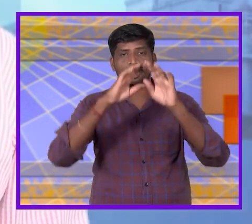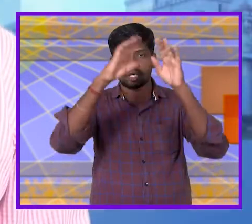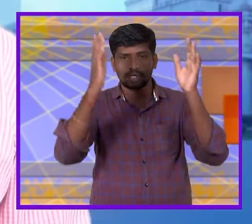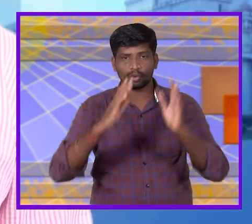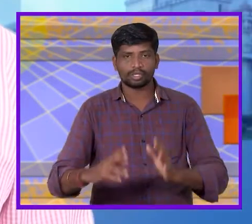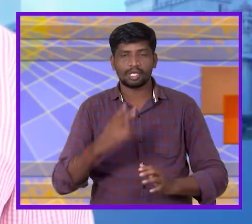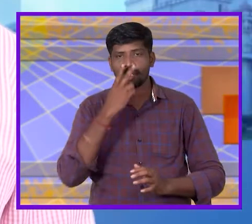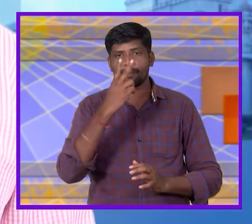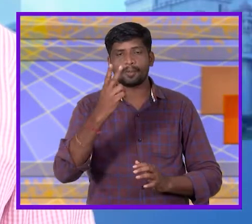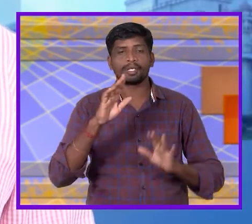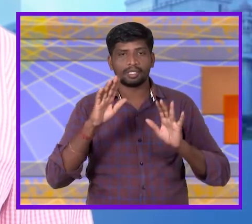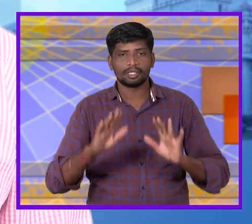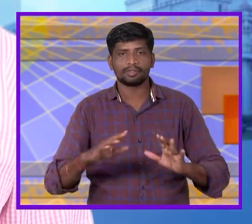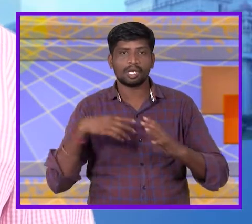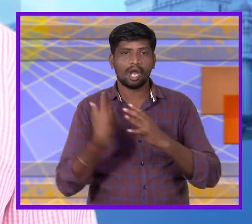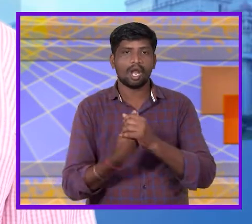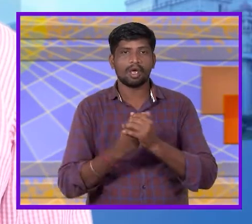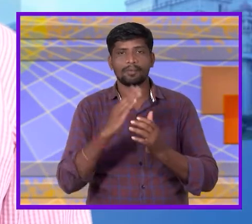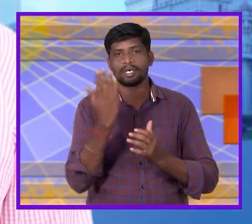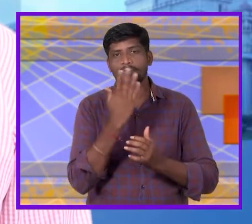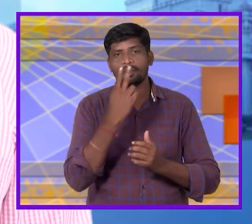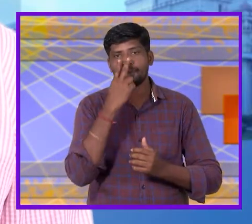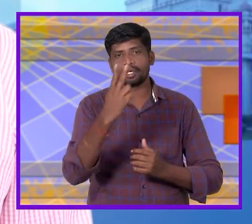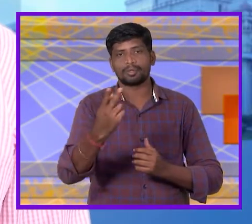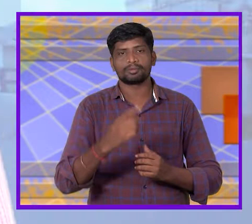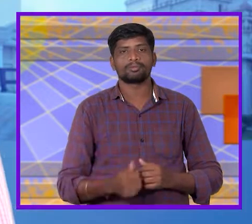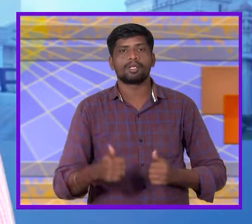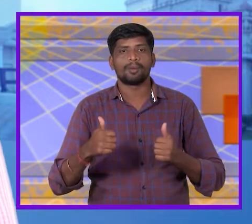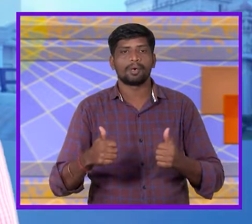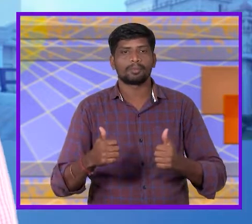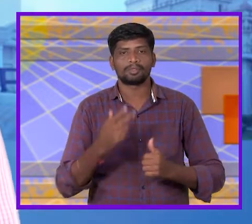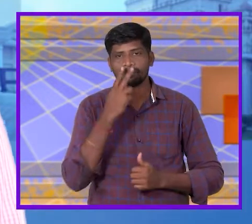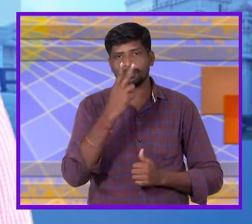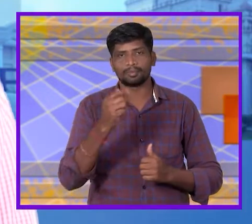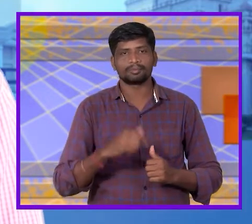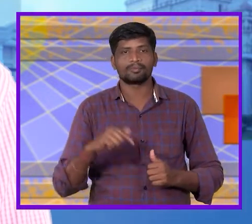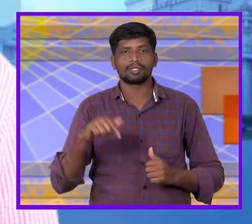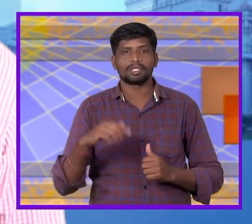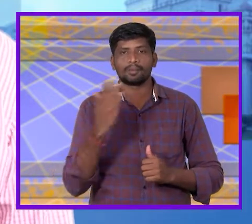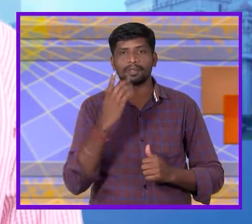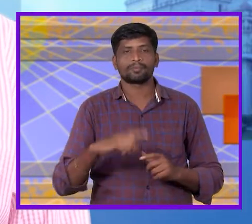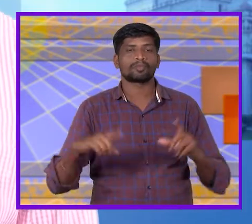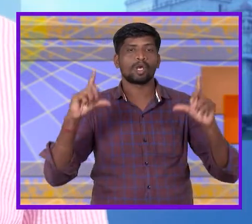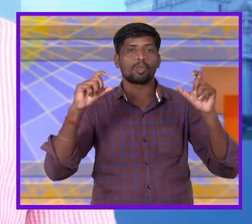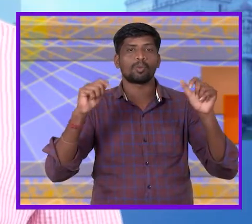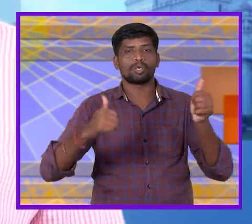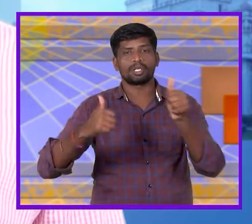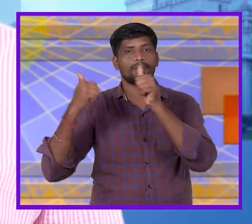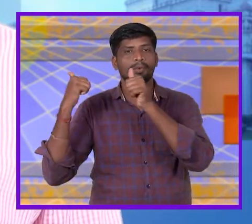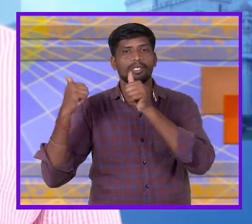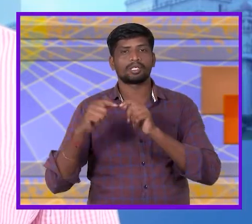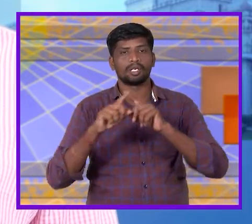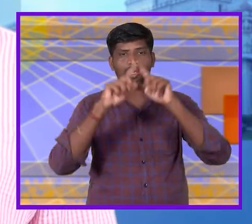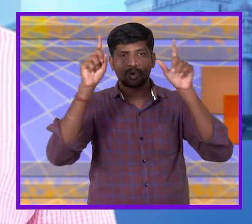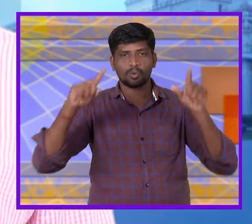போகிறோம். இத்தனை விஷயங்களை நாம் இன்றைக்கி நம்ம பார்க்கலாமா மாணவர்களே? இப்போ பாருங்கள் திரையில், உங்களுக்கு என்ன